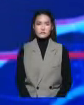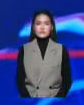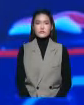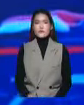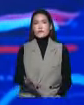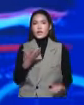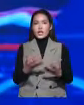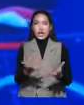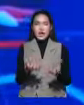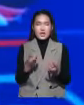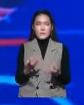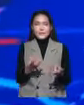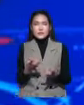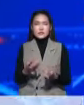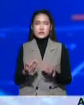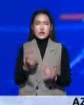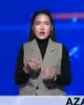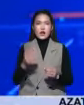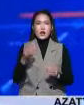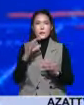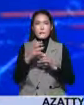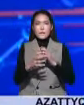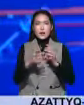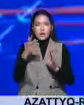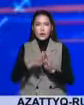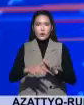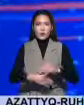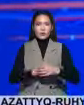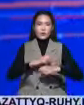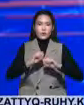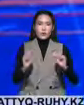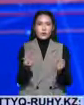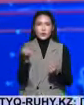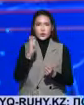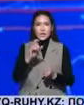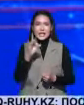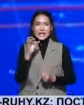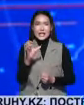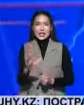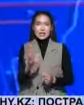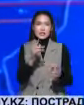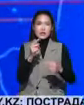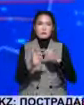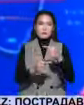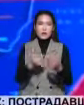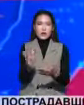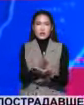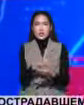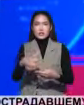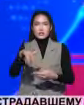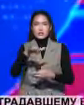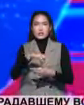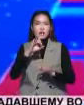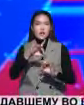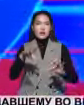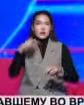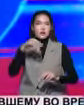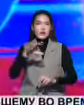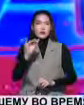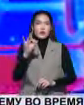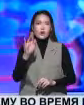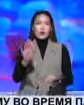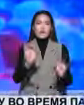Если не принять меры, мир погрузится в новую холодную войну. О рисках поляризации и разделения стран высказался Касым-Жомарт Токаев,